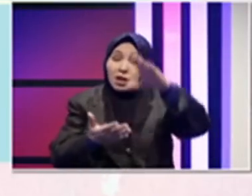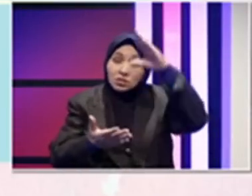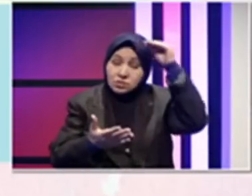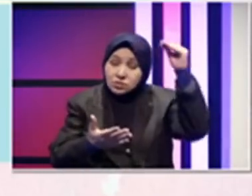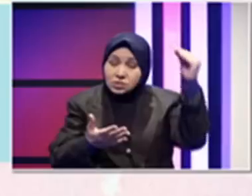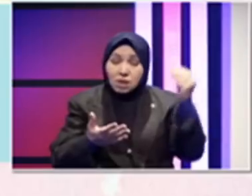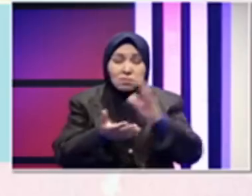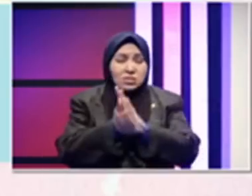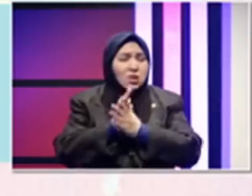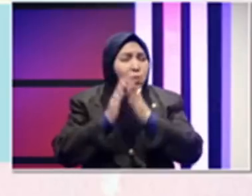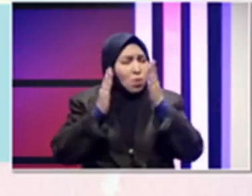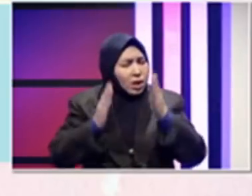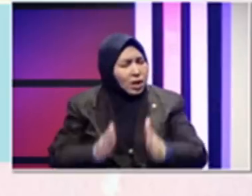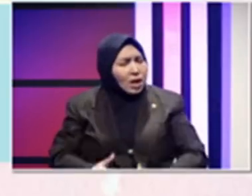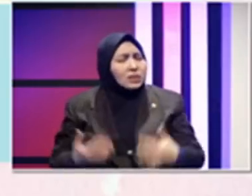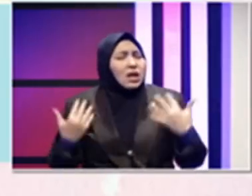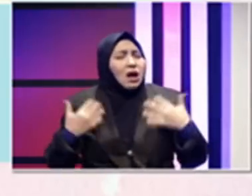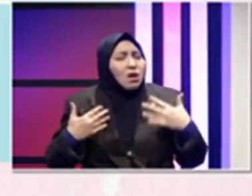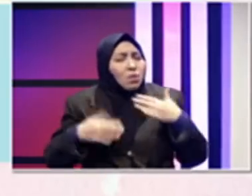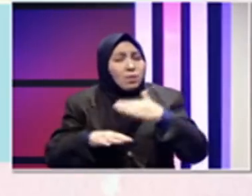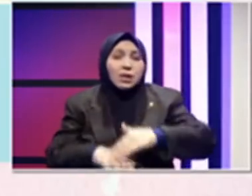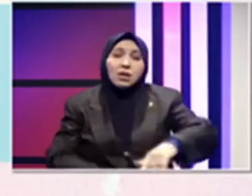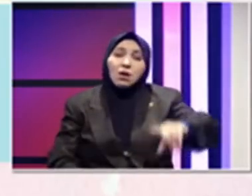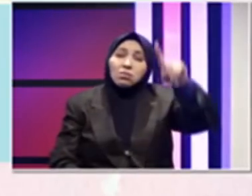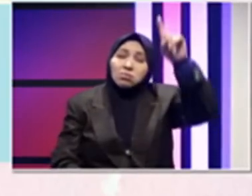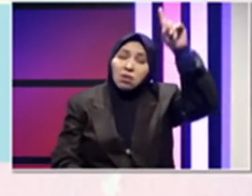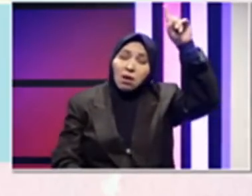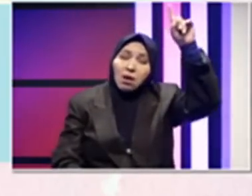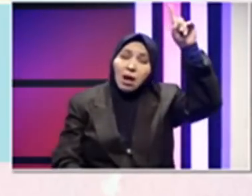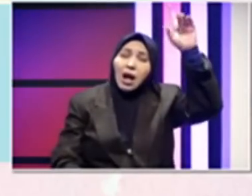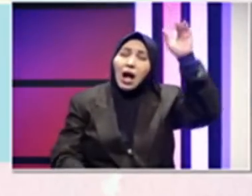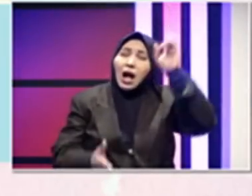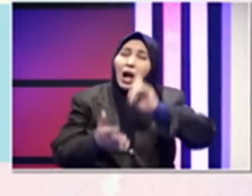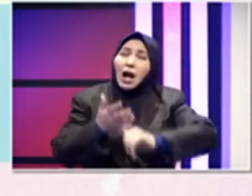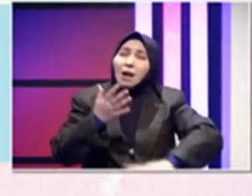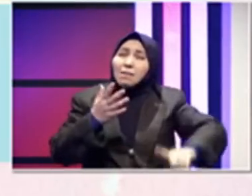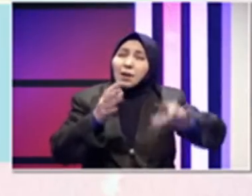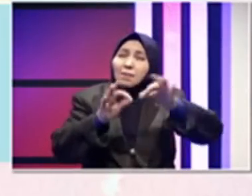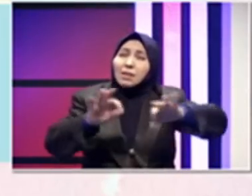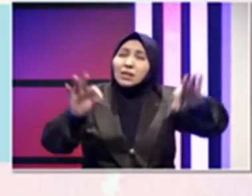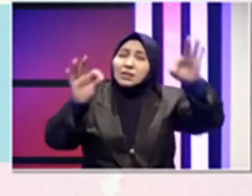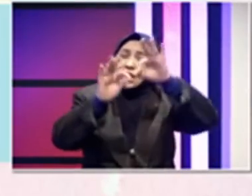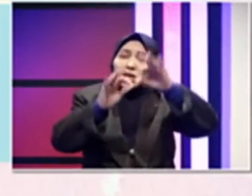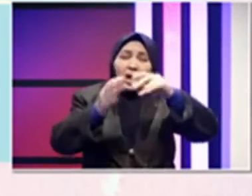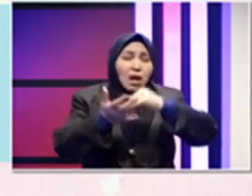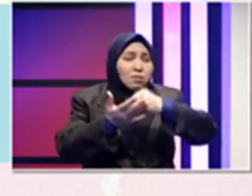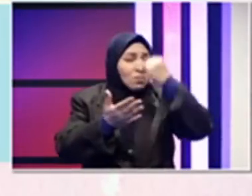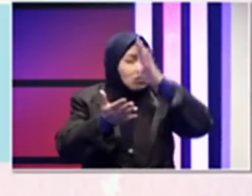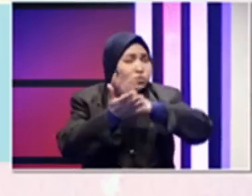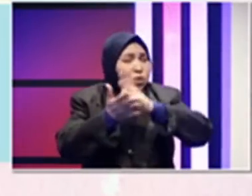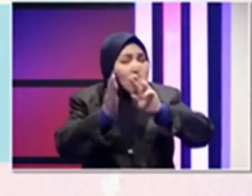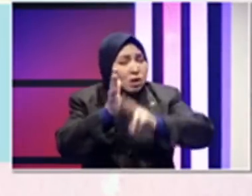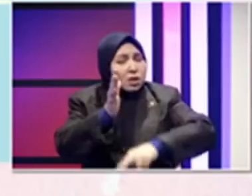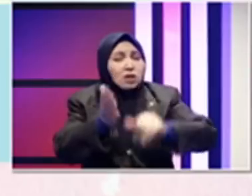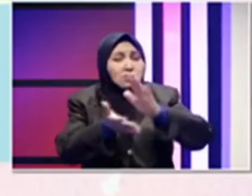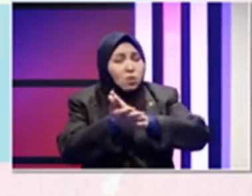orang yang takut kepada Allah Subhanahu Wa Taala. Dan apakah puncak kepada ilmu sekolah rendah, sekolah menengah,